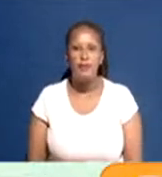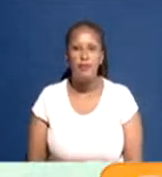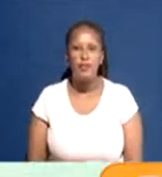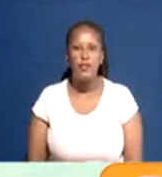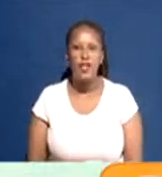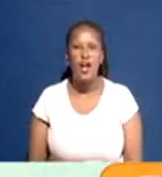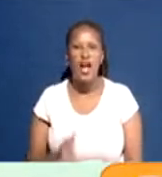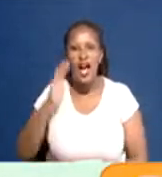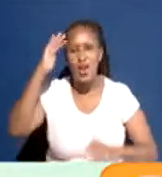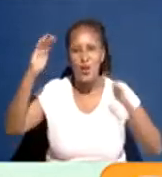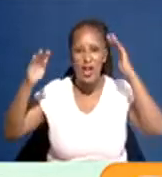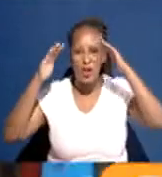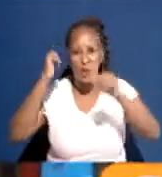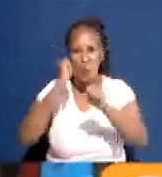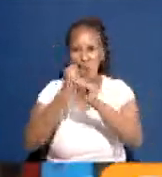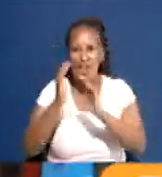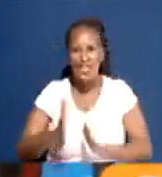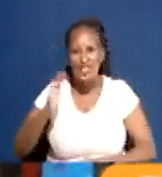Wafanyikazi hoye.